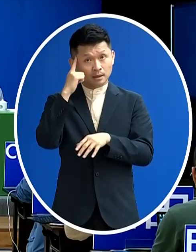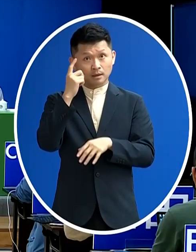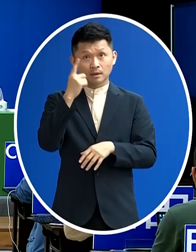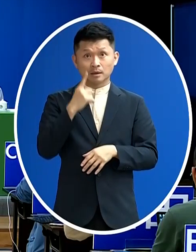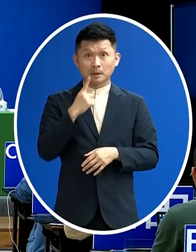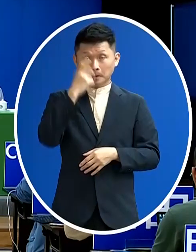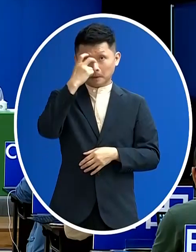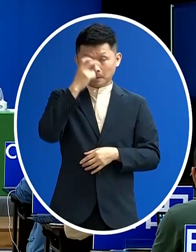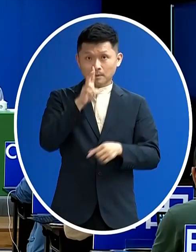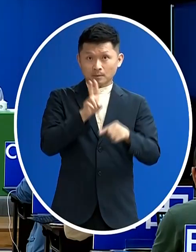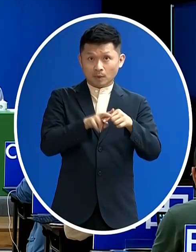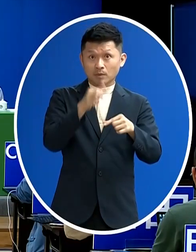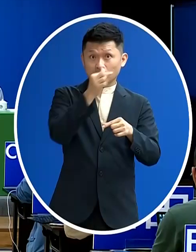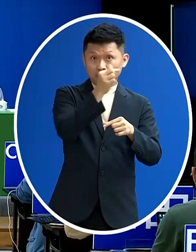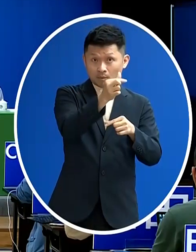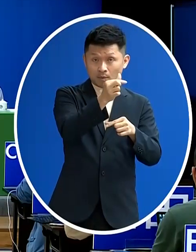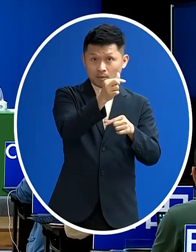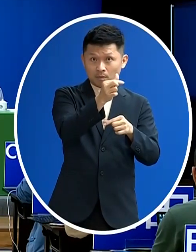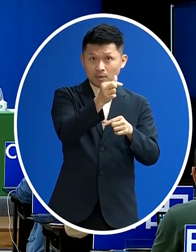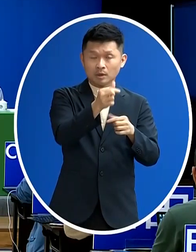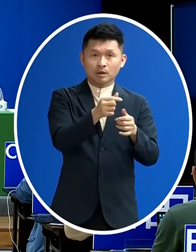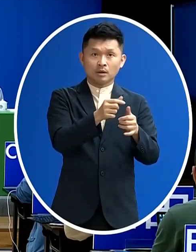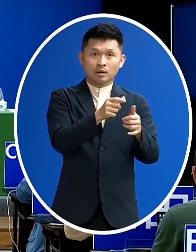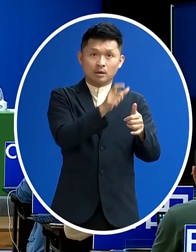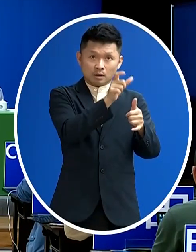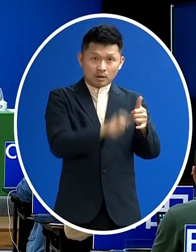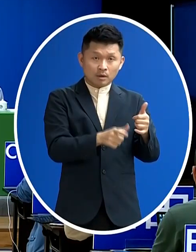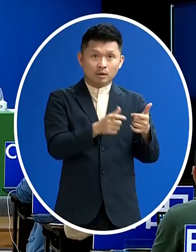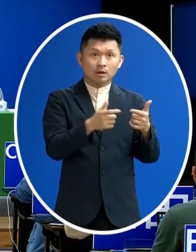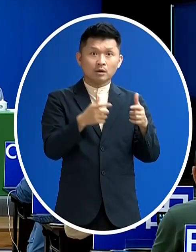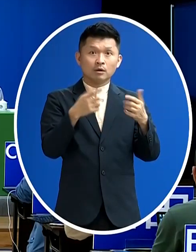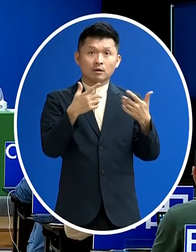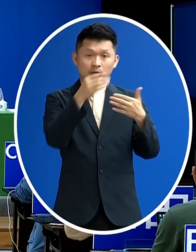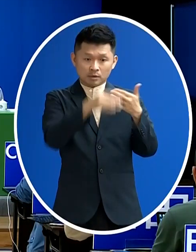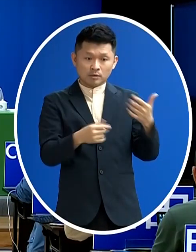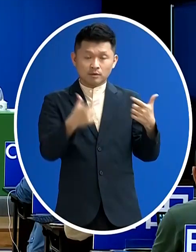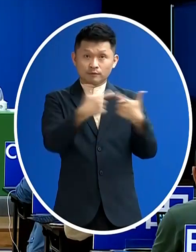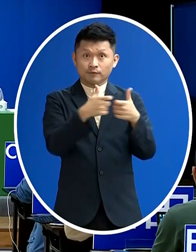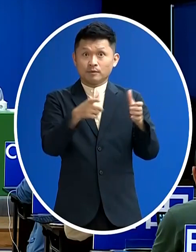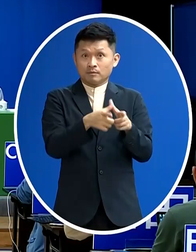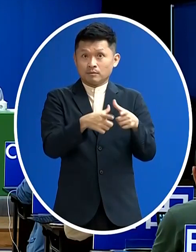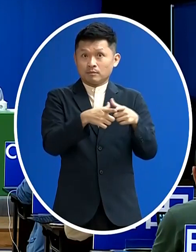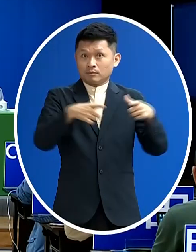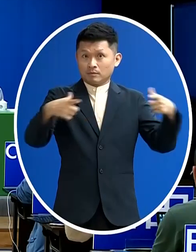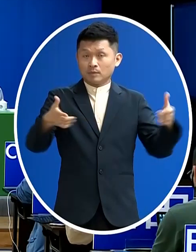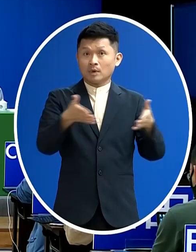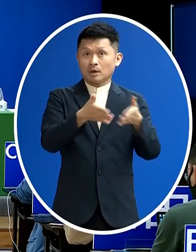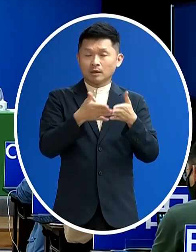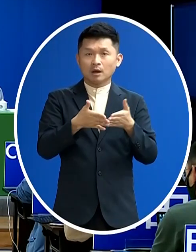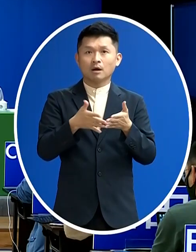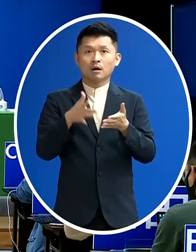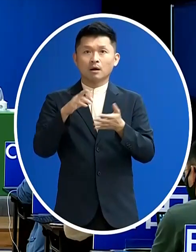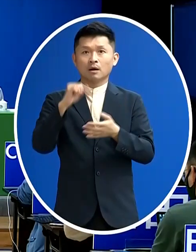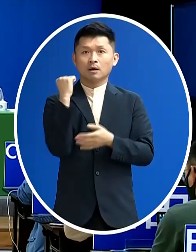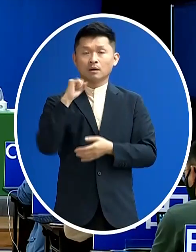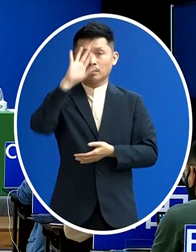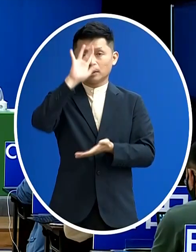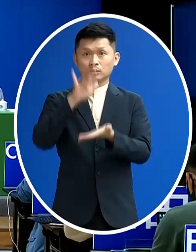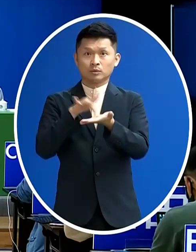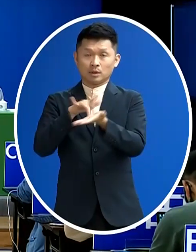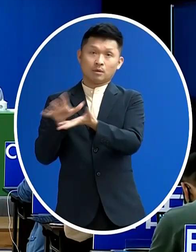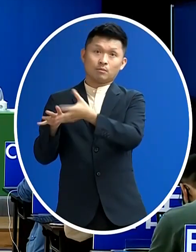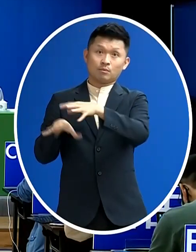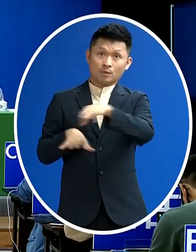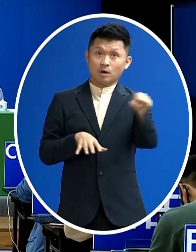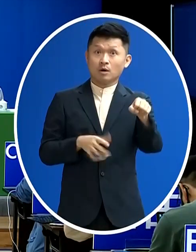筛阳性确诊的适用对象，这样可以让更多需要的人赶快取得口服抗病毒药物，请问指挥中心